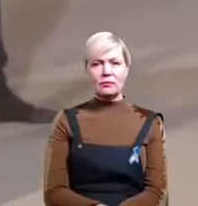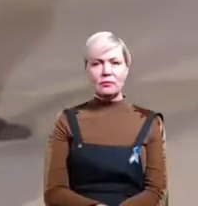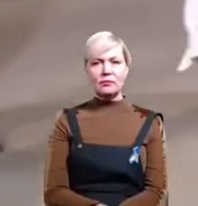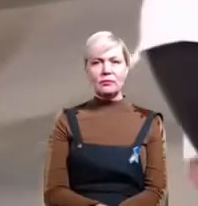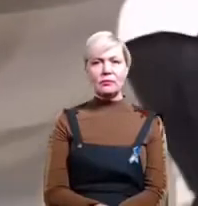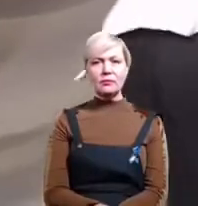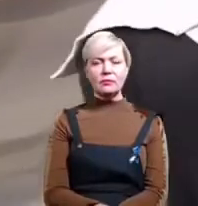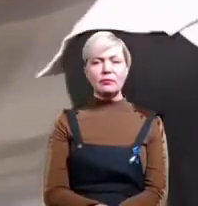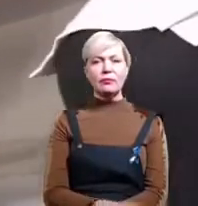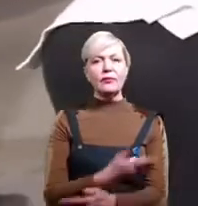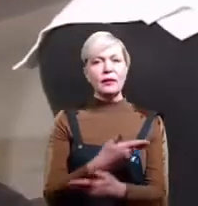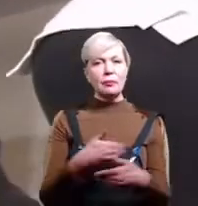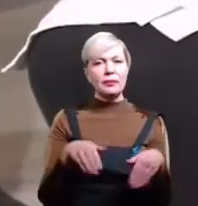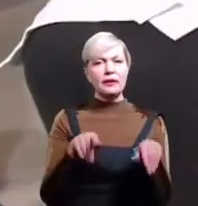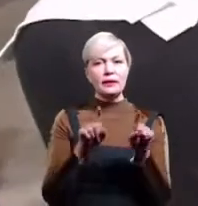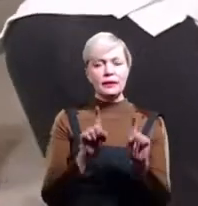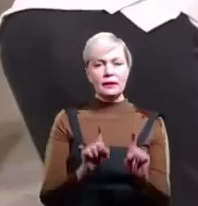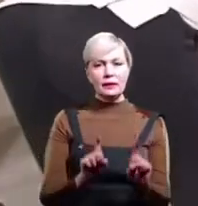Мы сидим